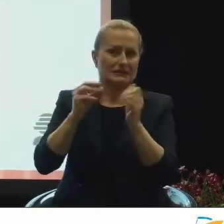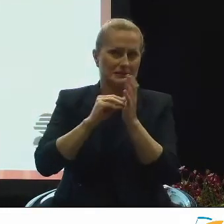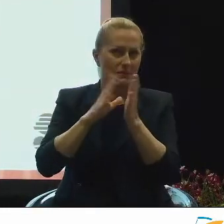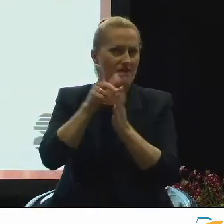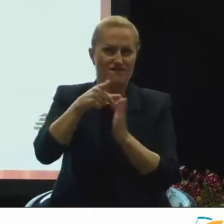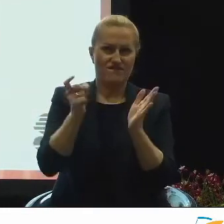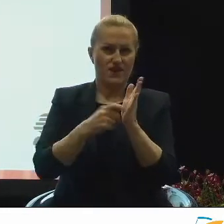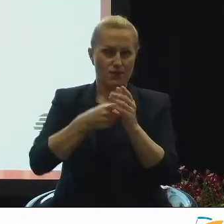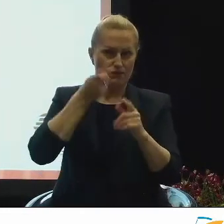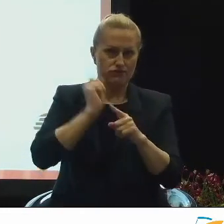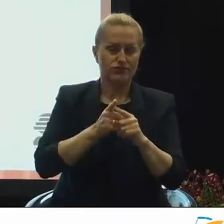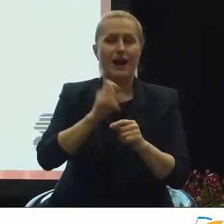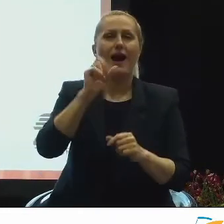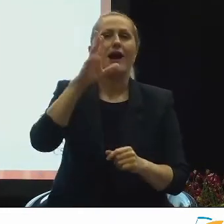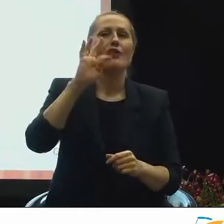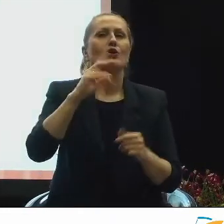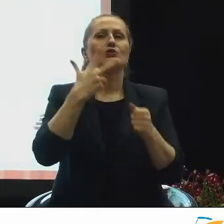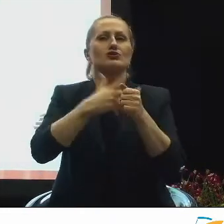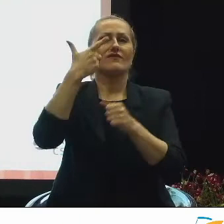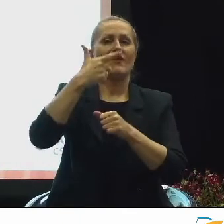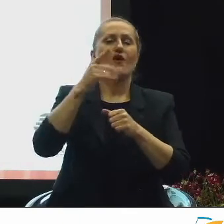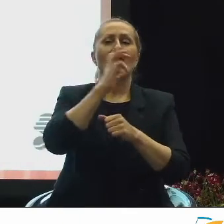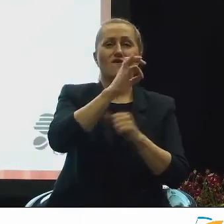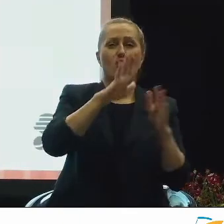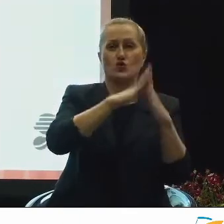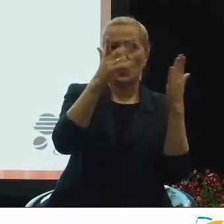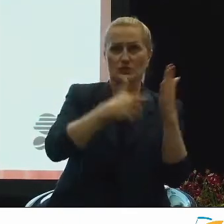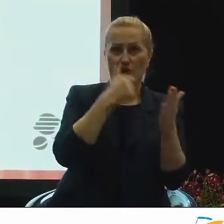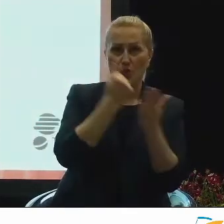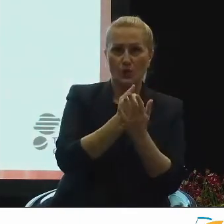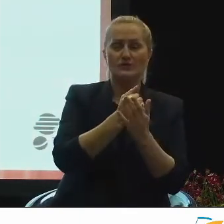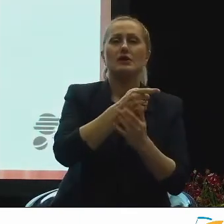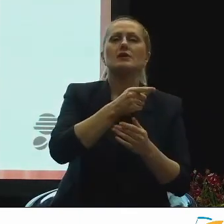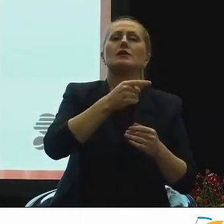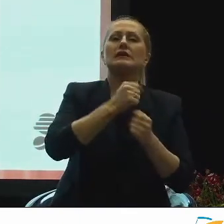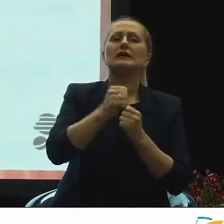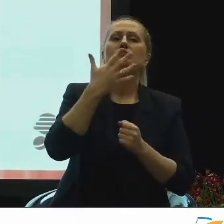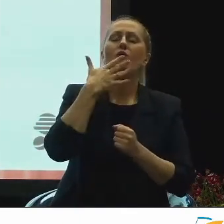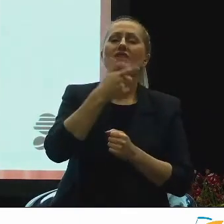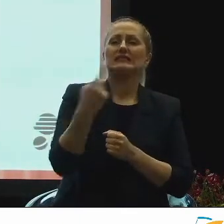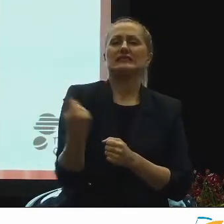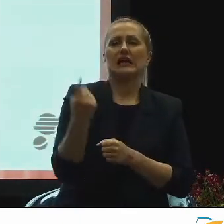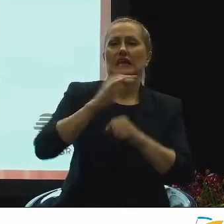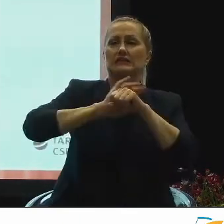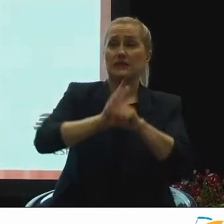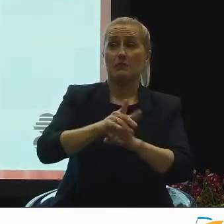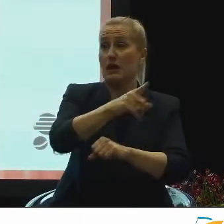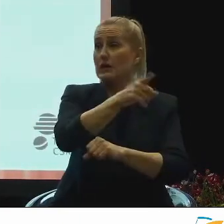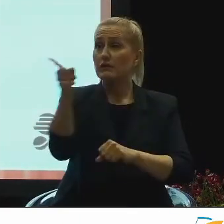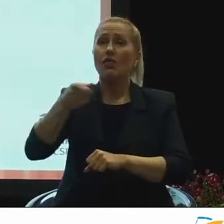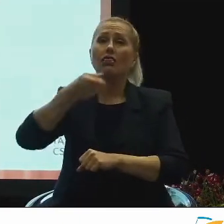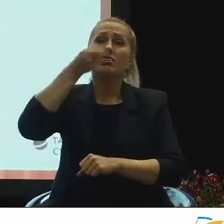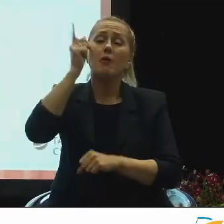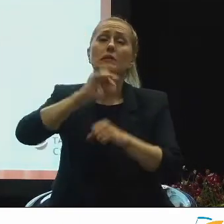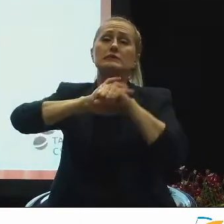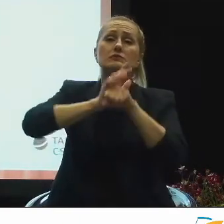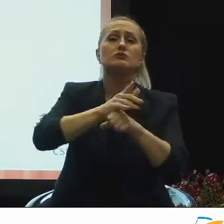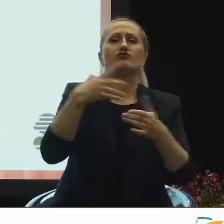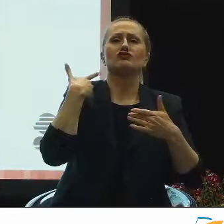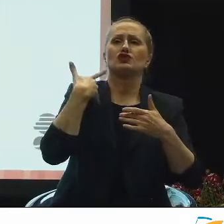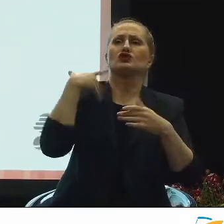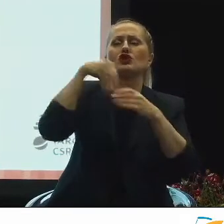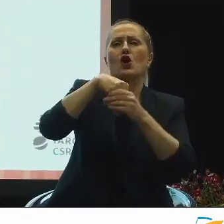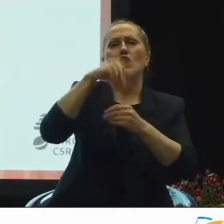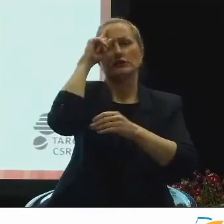jest zwłaszcza artykuł 32 konstytucji, który mówi o zakazie dyskryminacji. Nikt nie może być dyskryminowany w życiu